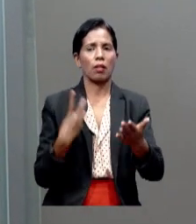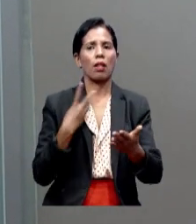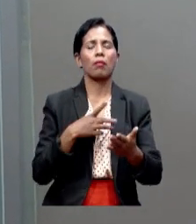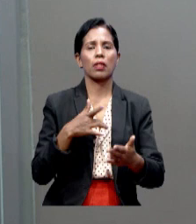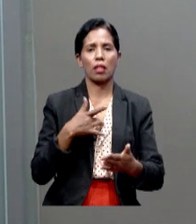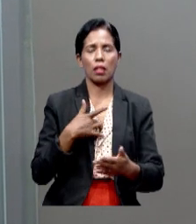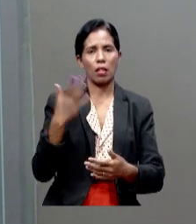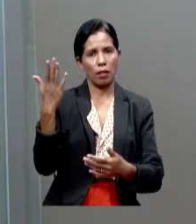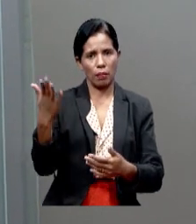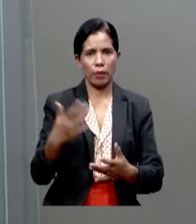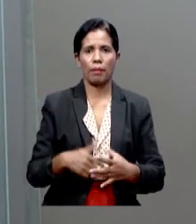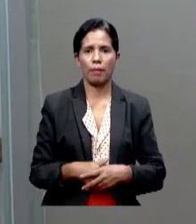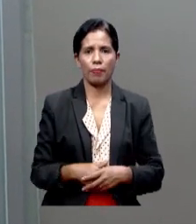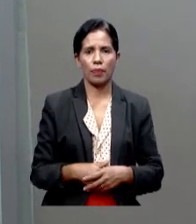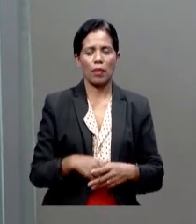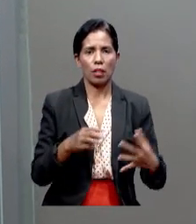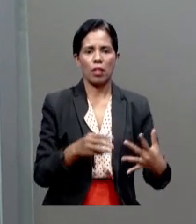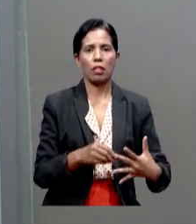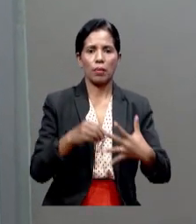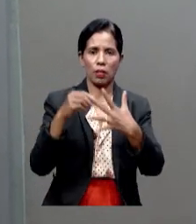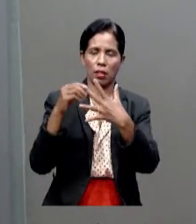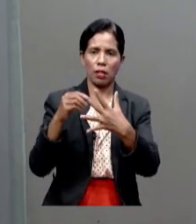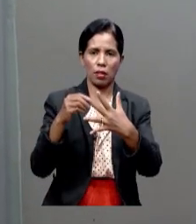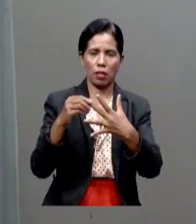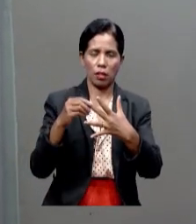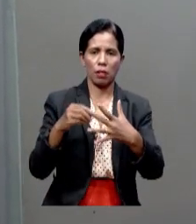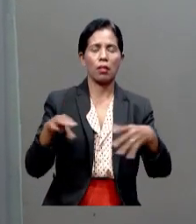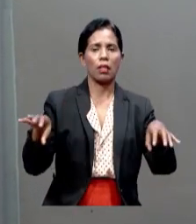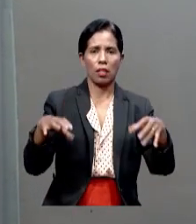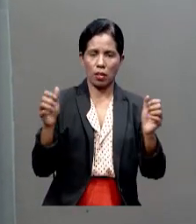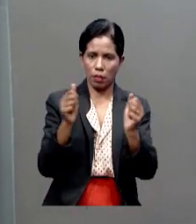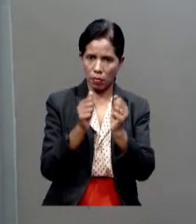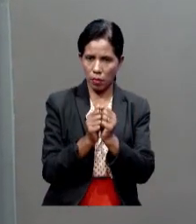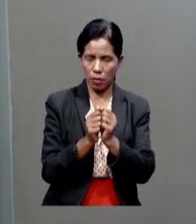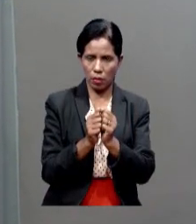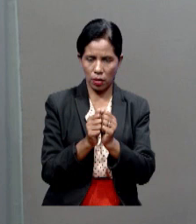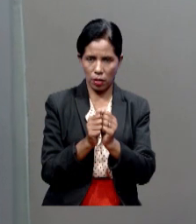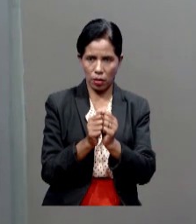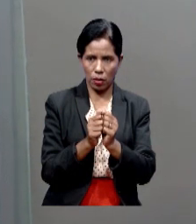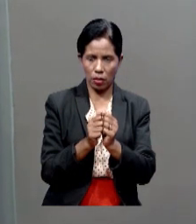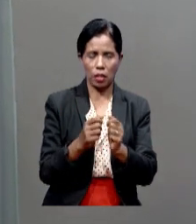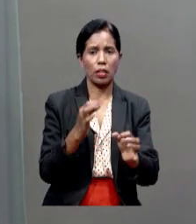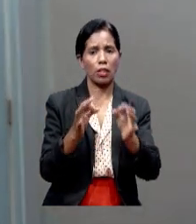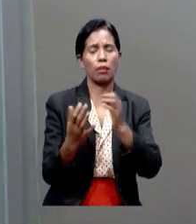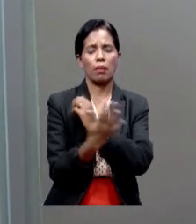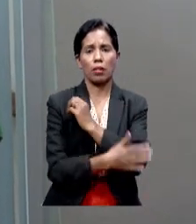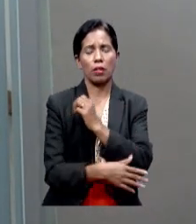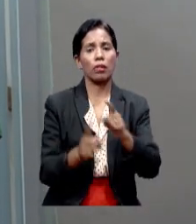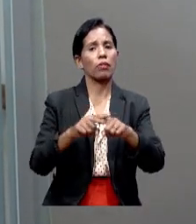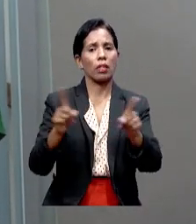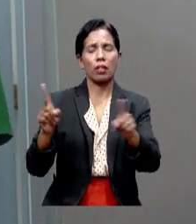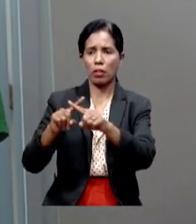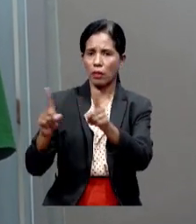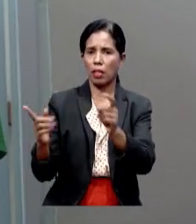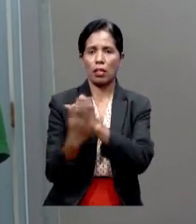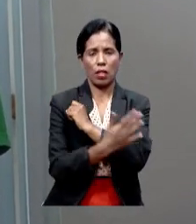ba liu uniau maski ami mahosi nasau na belahanesan ema